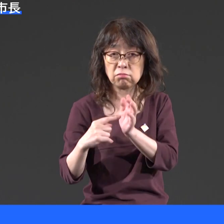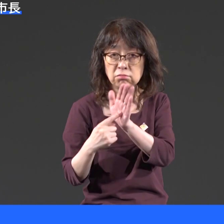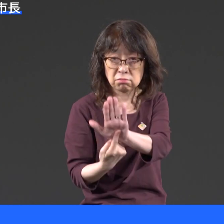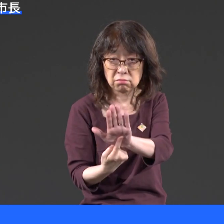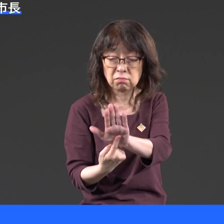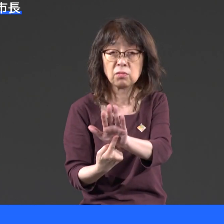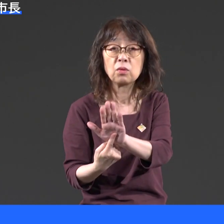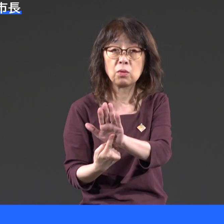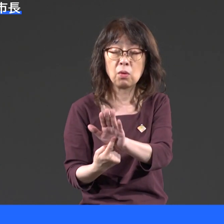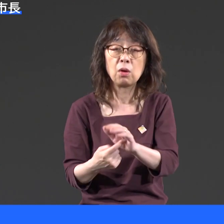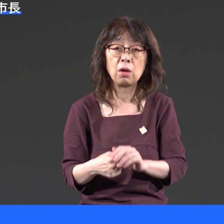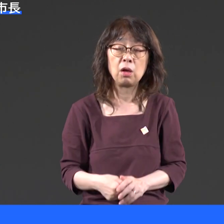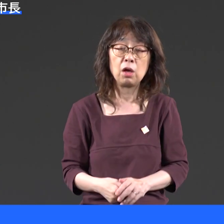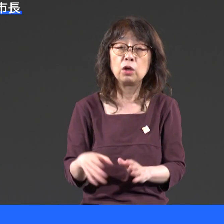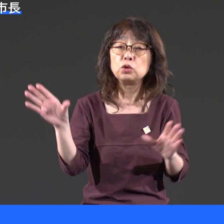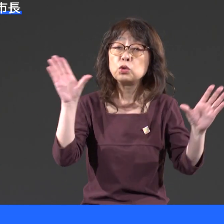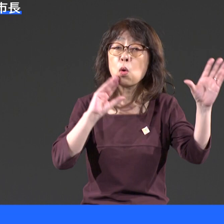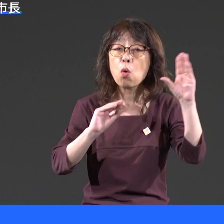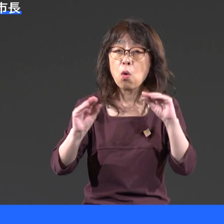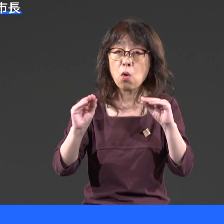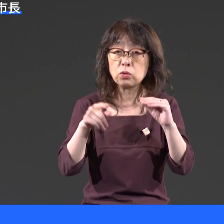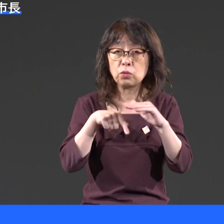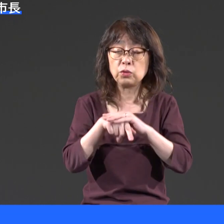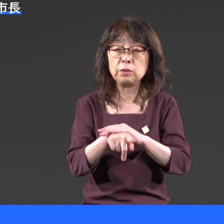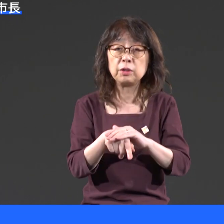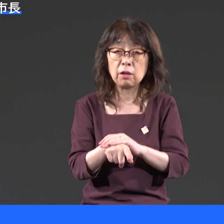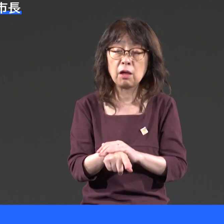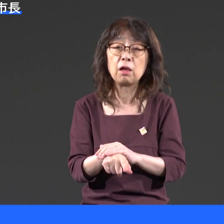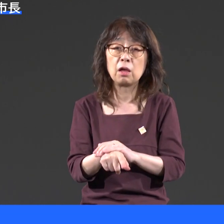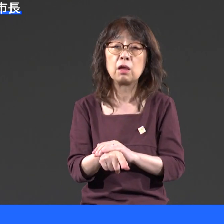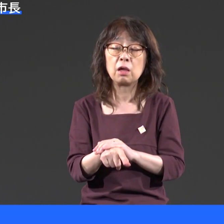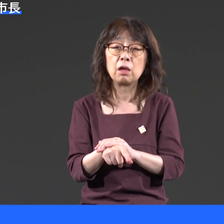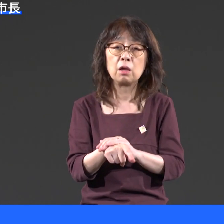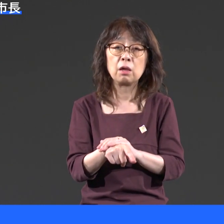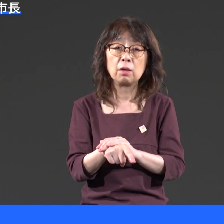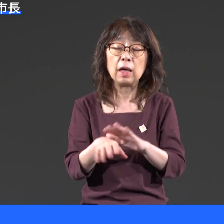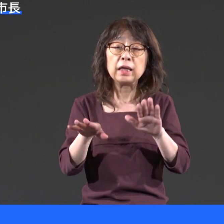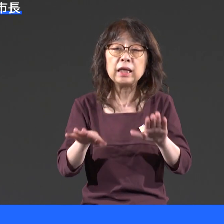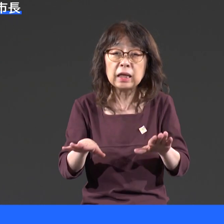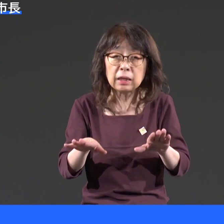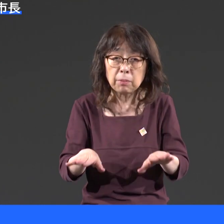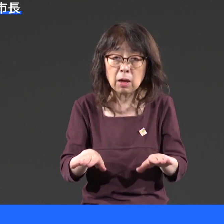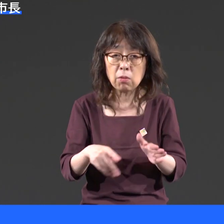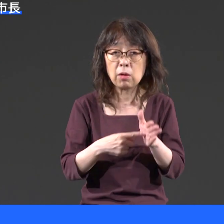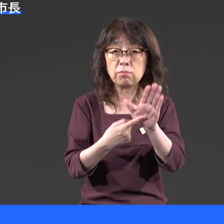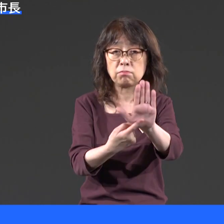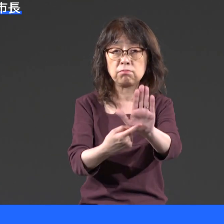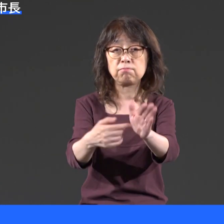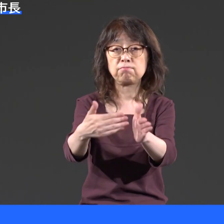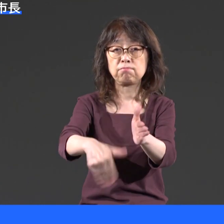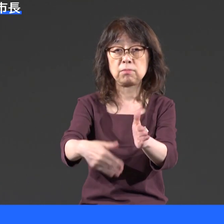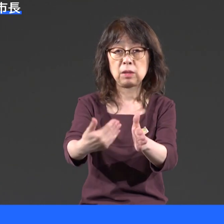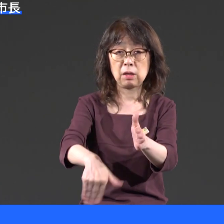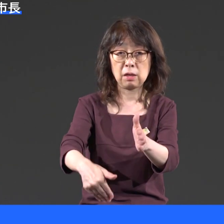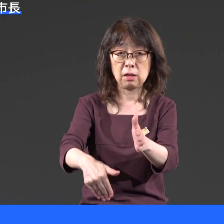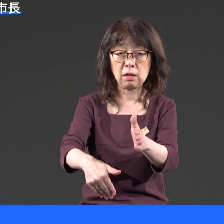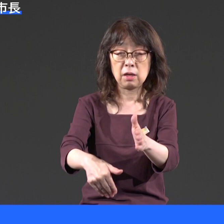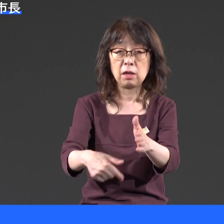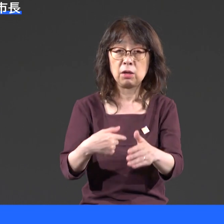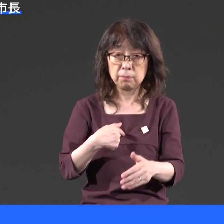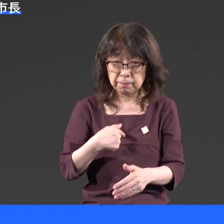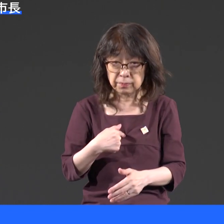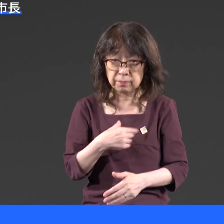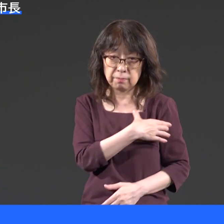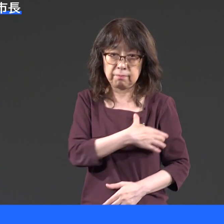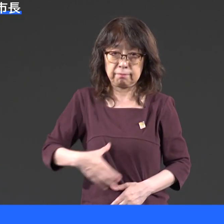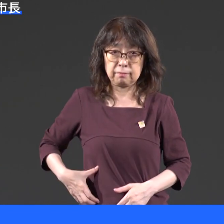の情報という意味ではですね、伝わりきれてないなということが、まあ、選挙期間中もいろいろな方にお話